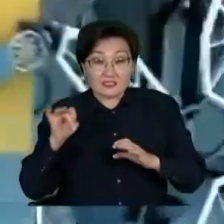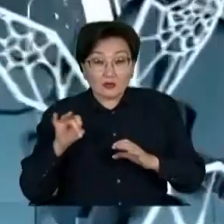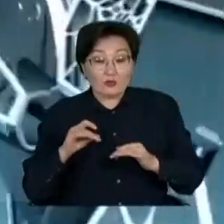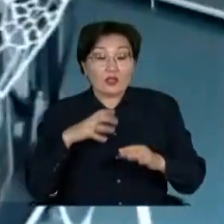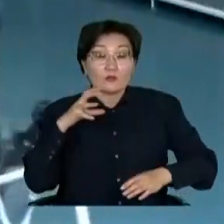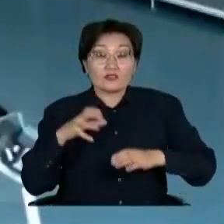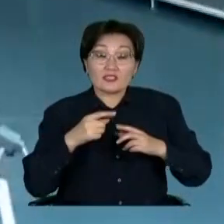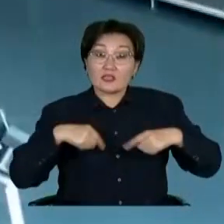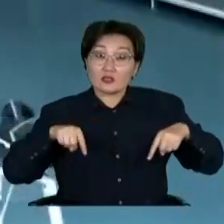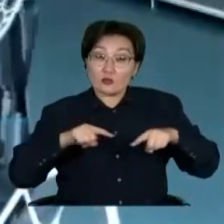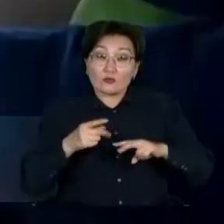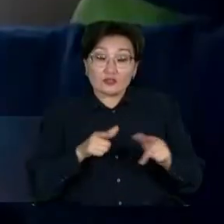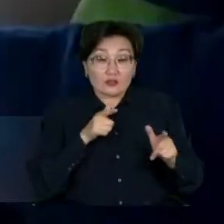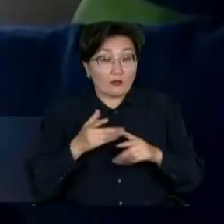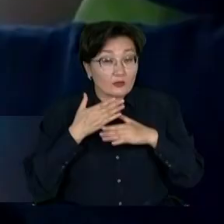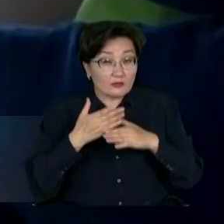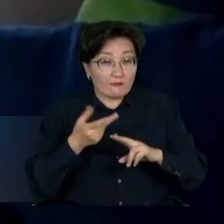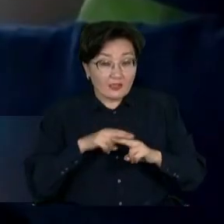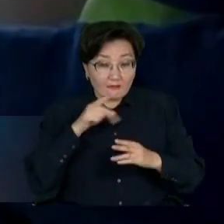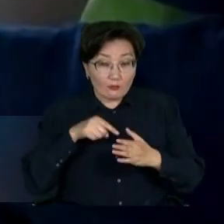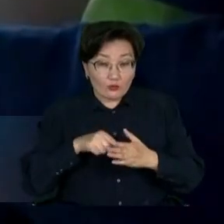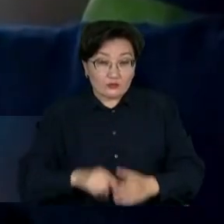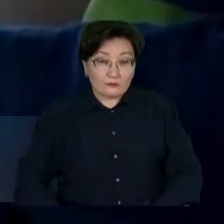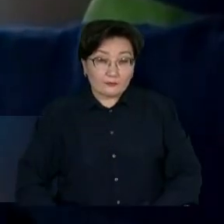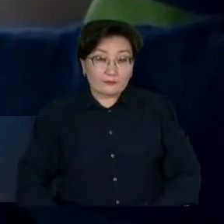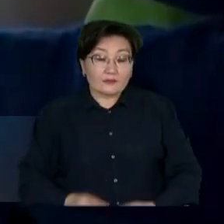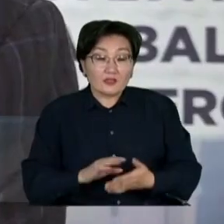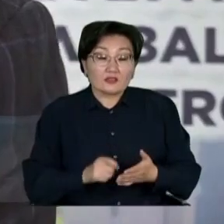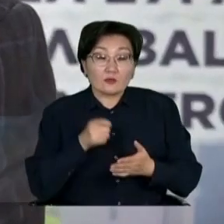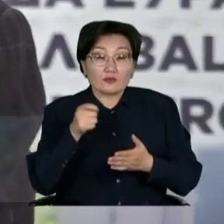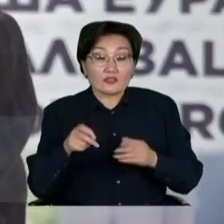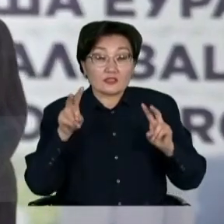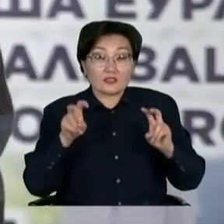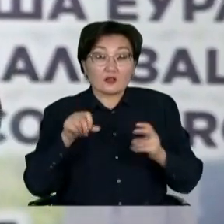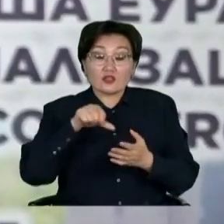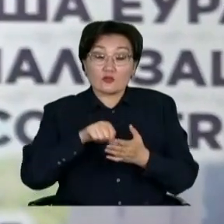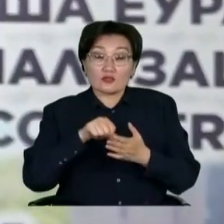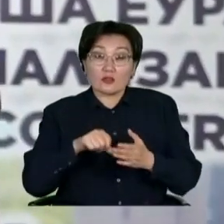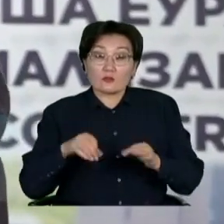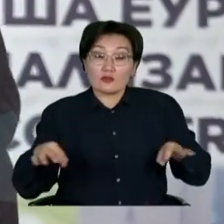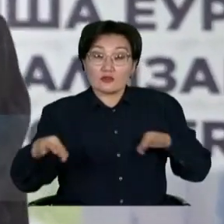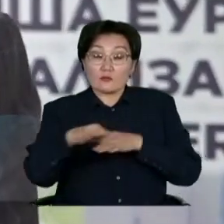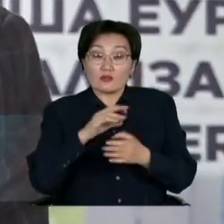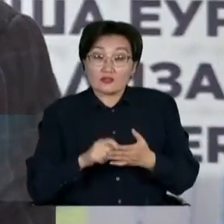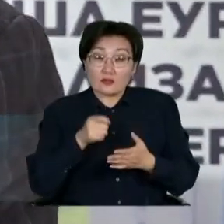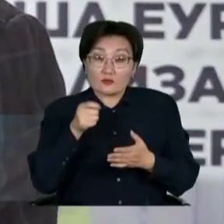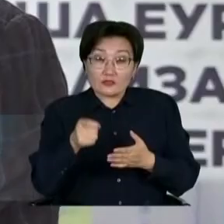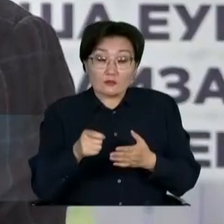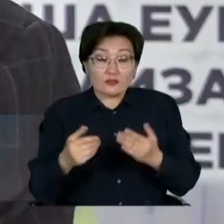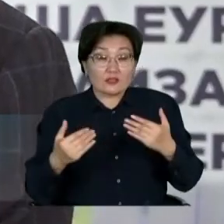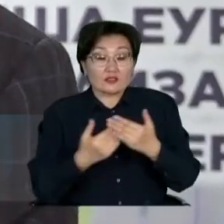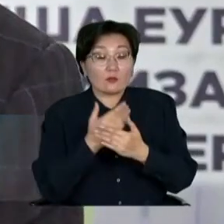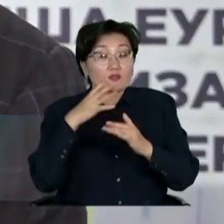международные организации готовые помочь в этом вопросе подают заявку на статус участника проекта заявка по двум направлениям инновационная